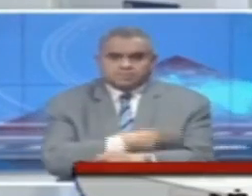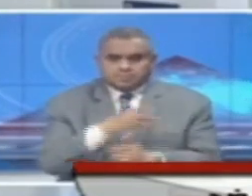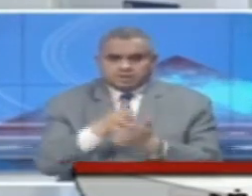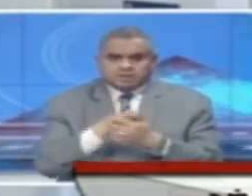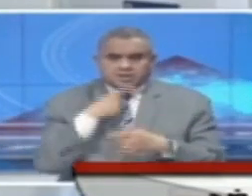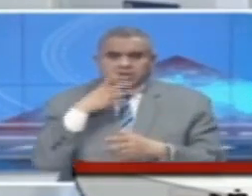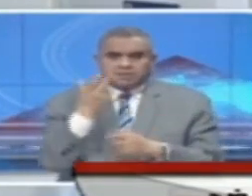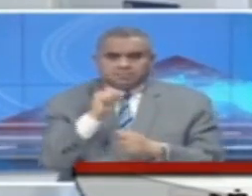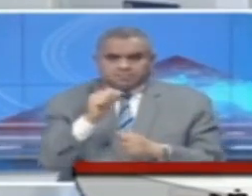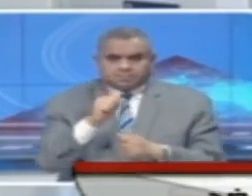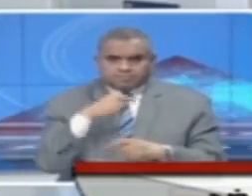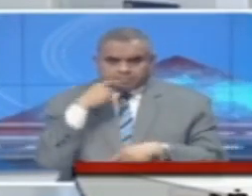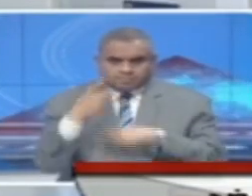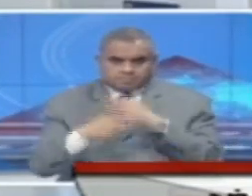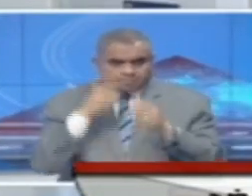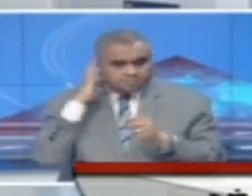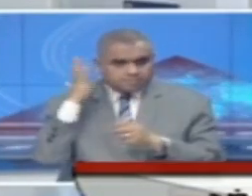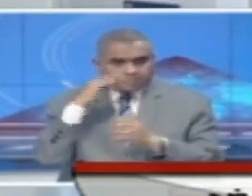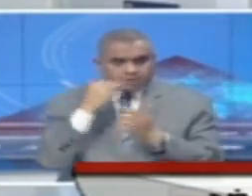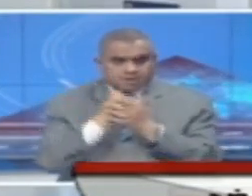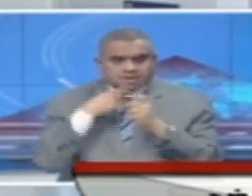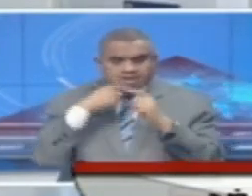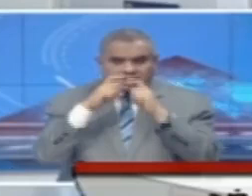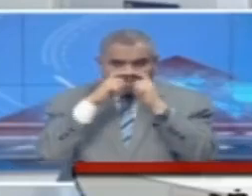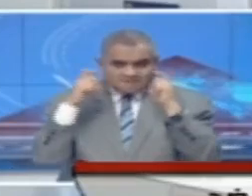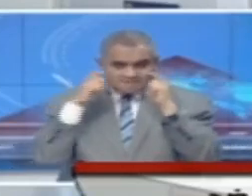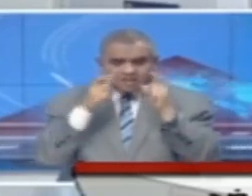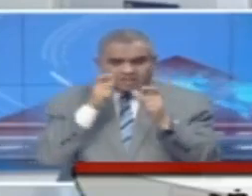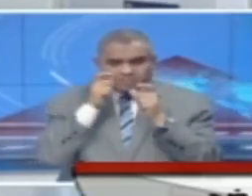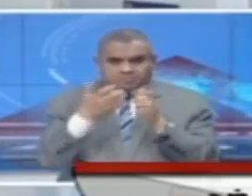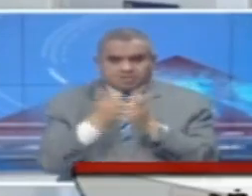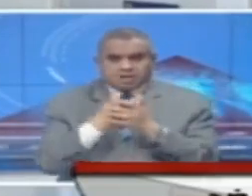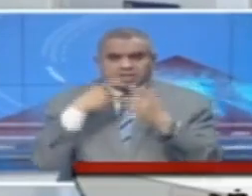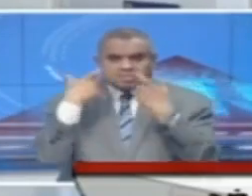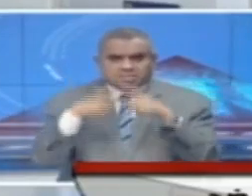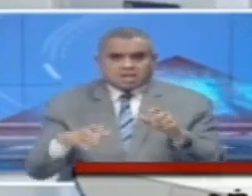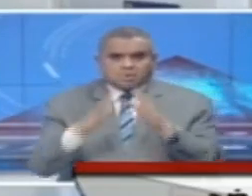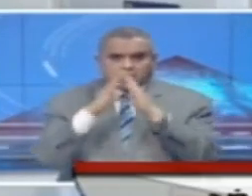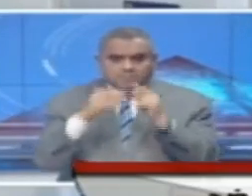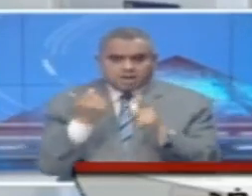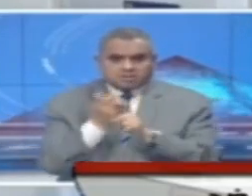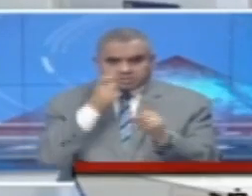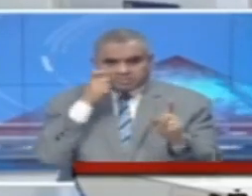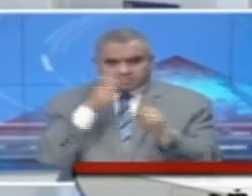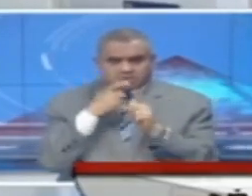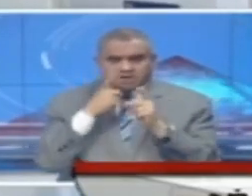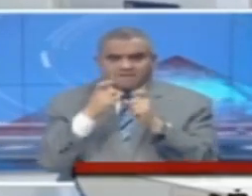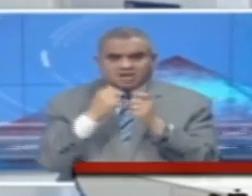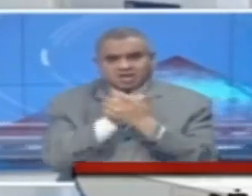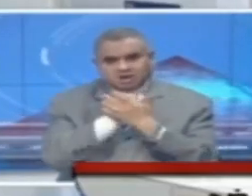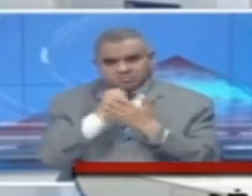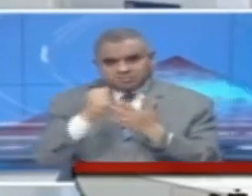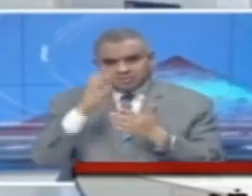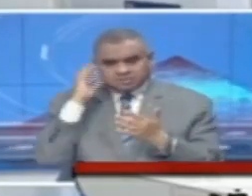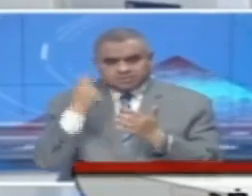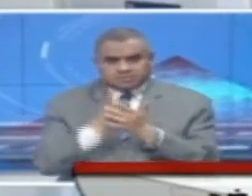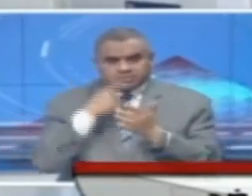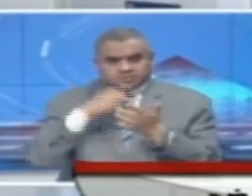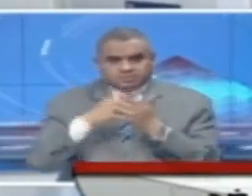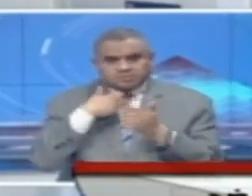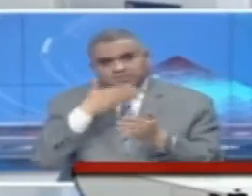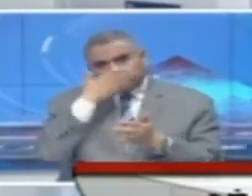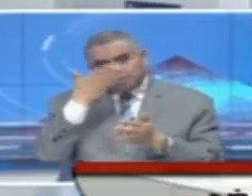اللقاح كأحد الإجراءات الاحترازية التي اتخذتها الدولة المصرية لمواجهة هذا الفيروس غير واضح